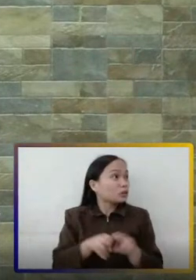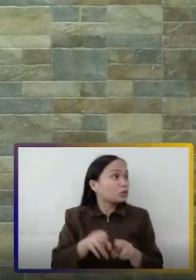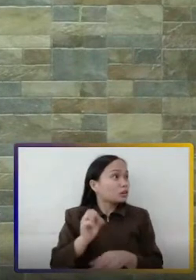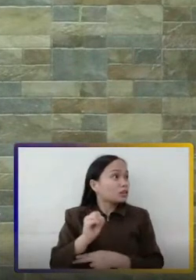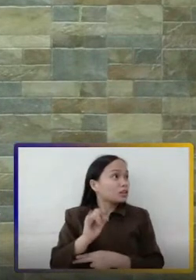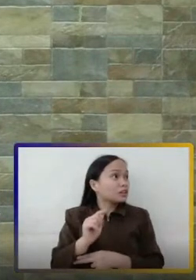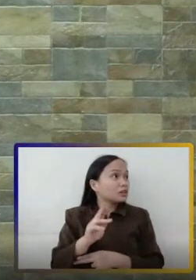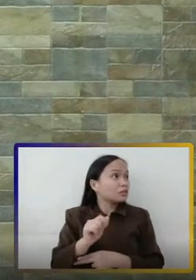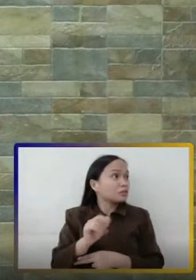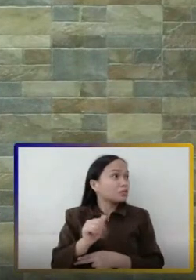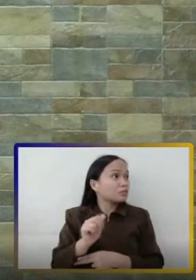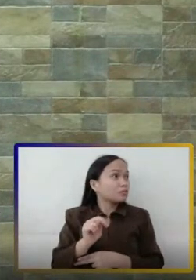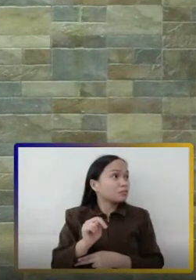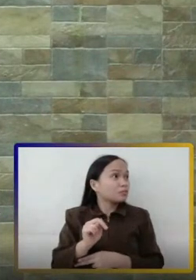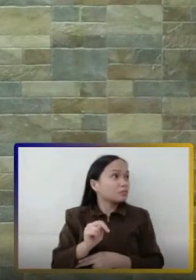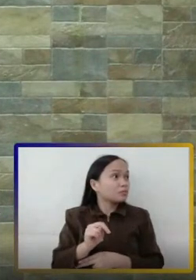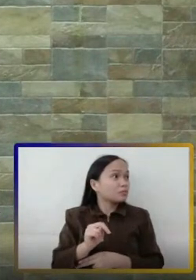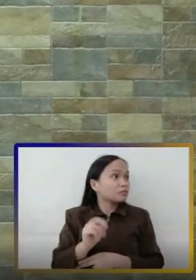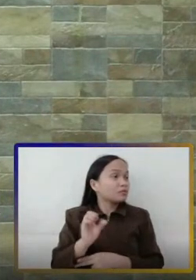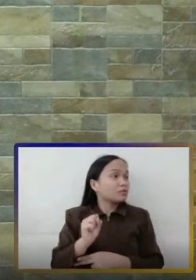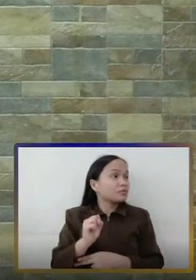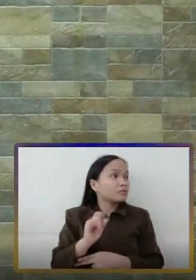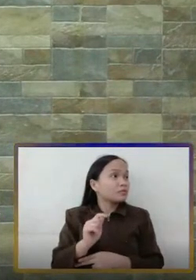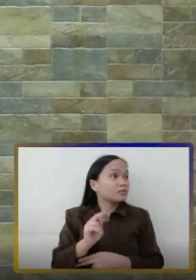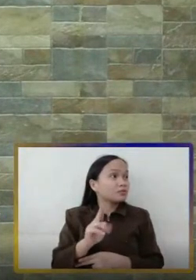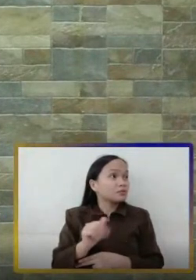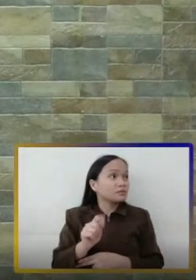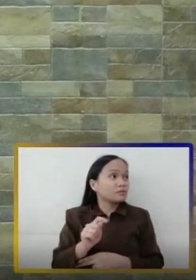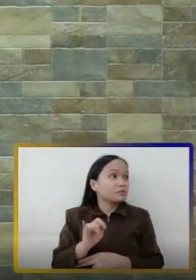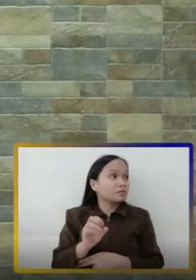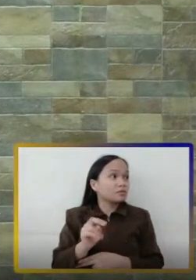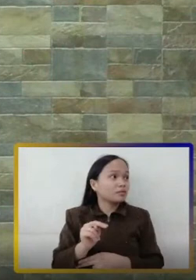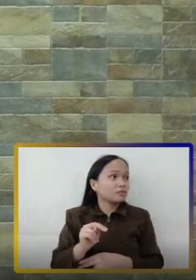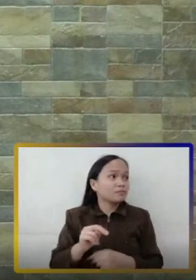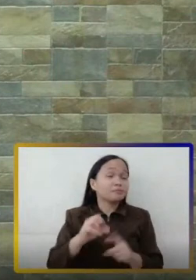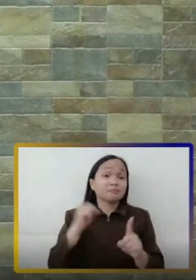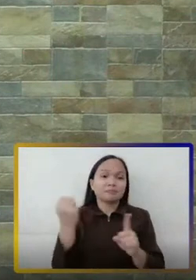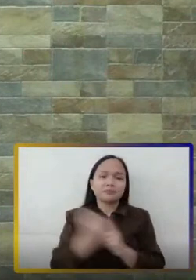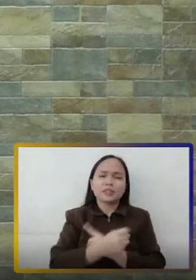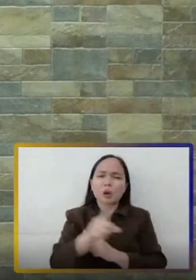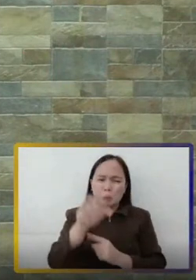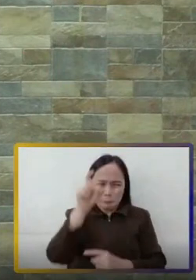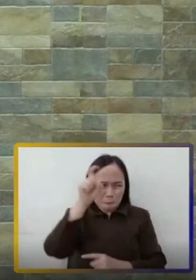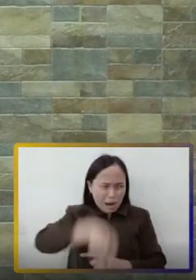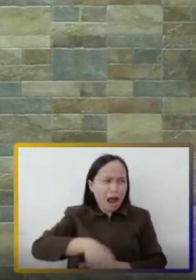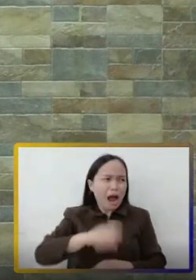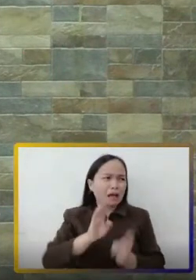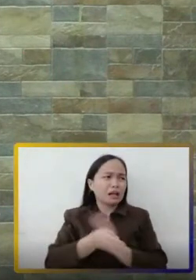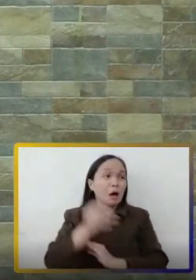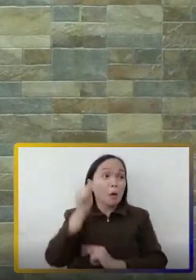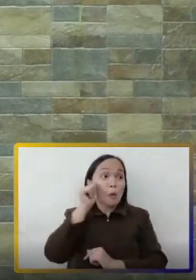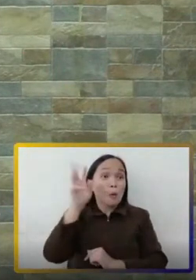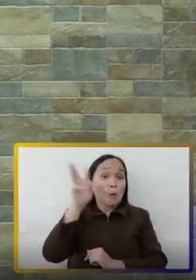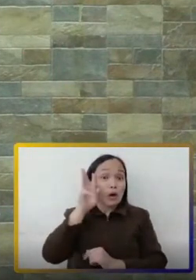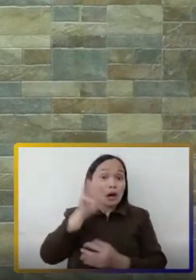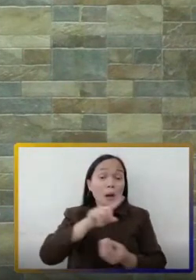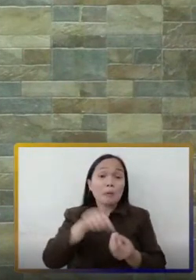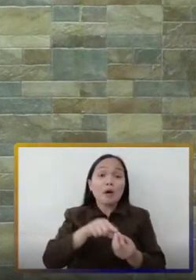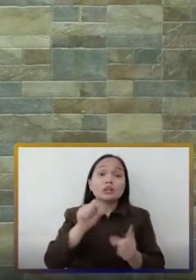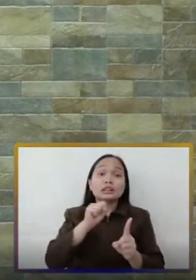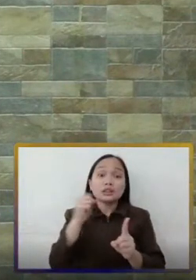kapatid? You see, now ito dapat maging aware po tayo rito sa mga bagay nito. But this will only